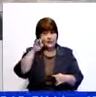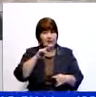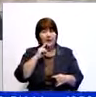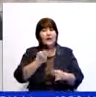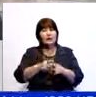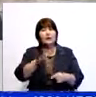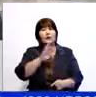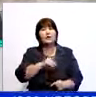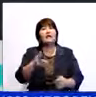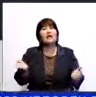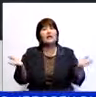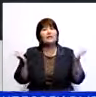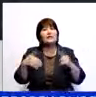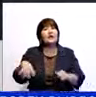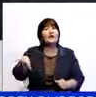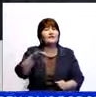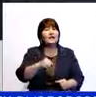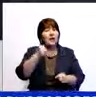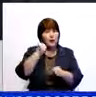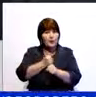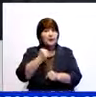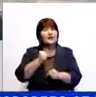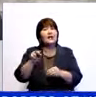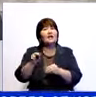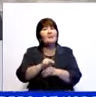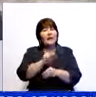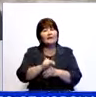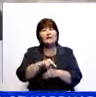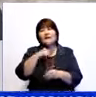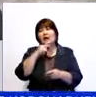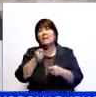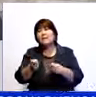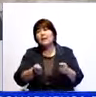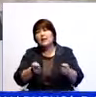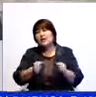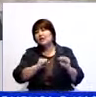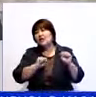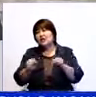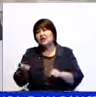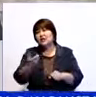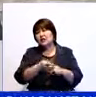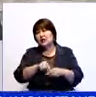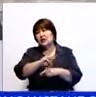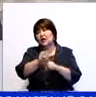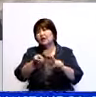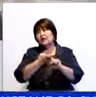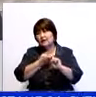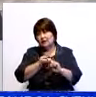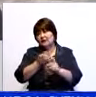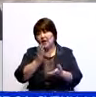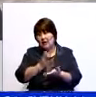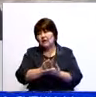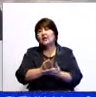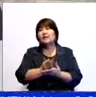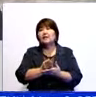пользуясь случаем, я призываю всех усилить профилактику, усилить меры, которые защищают нас от этой коронавирусной инфекции.